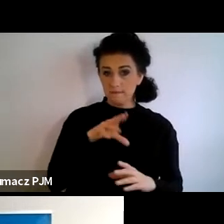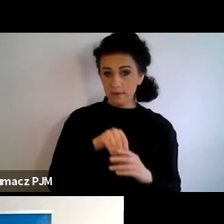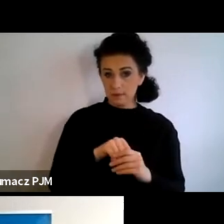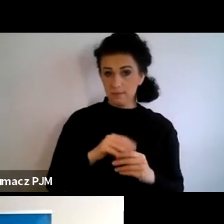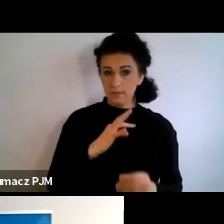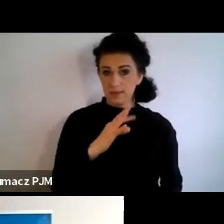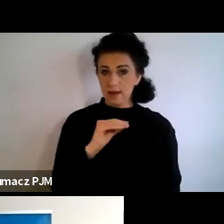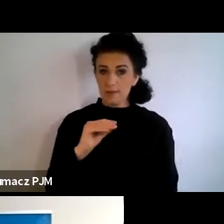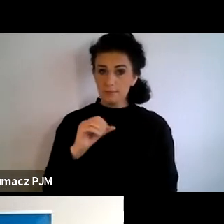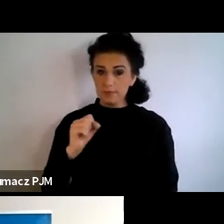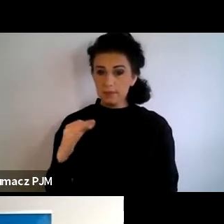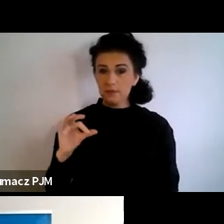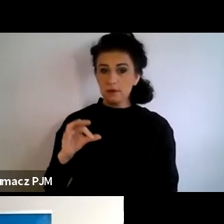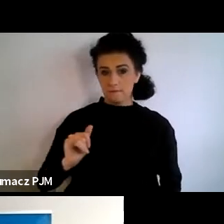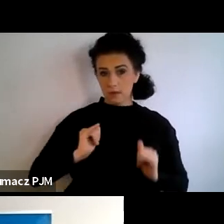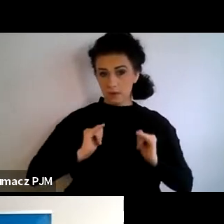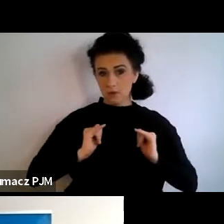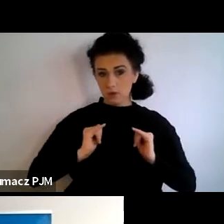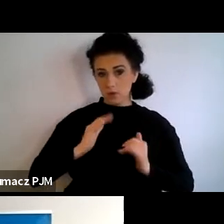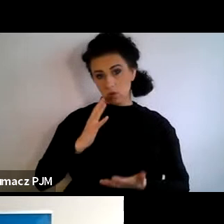prostu korzysta się wygodniej.